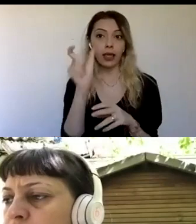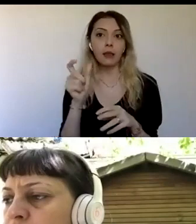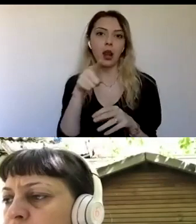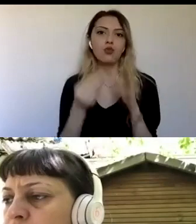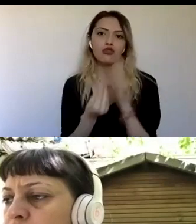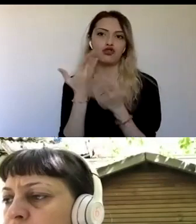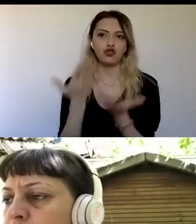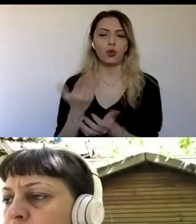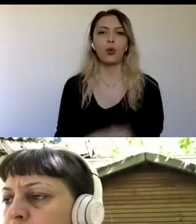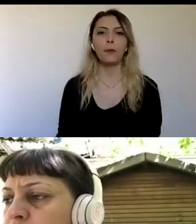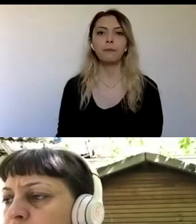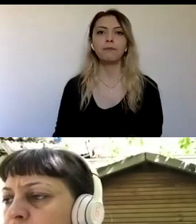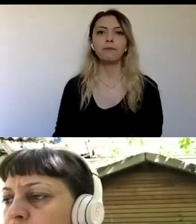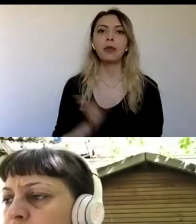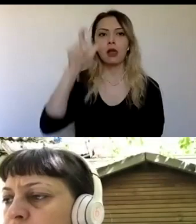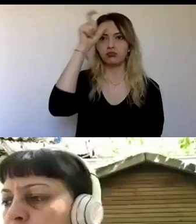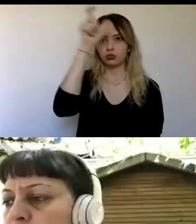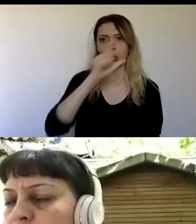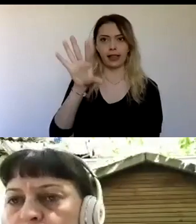Türkiye'yi seçelim şuradan.